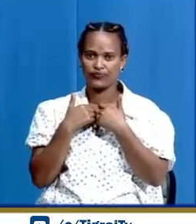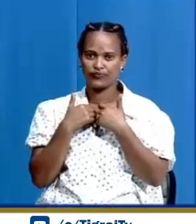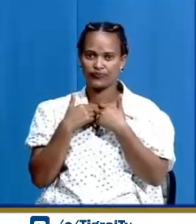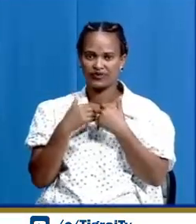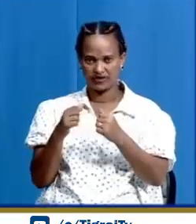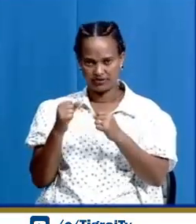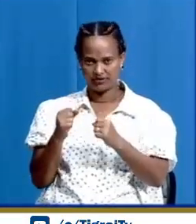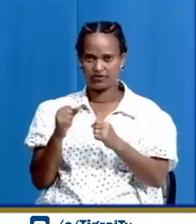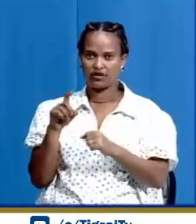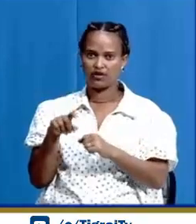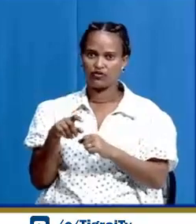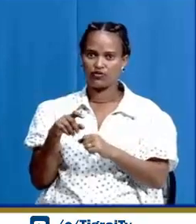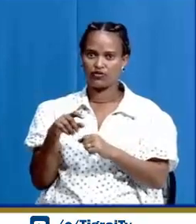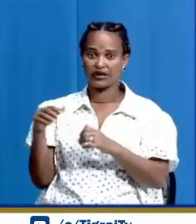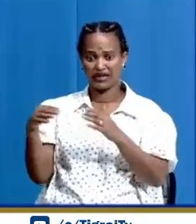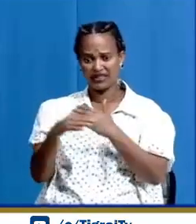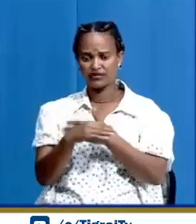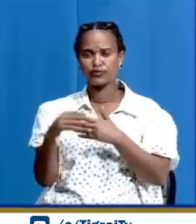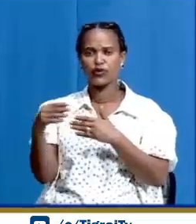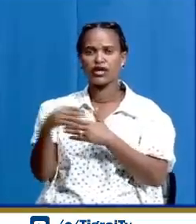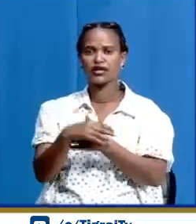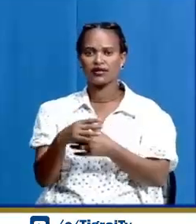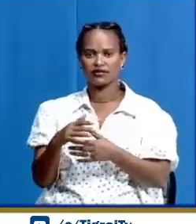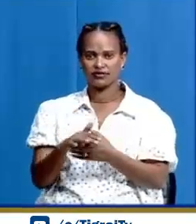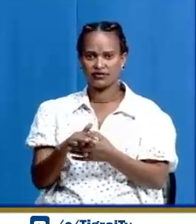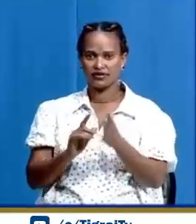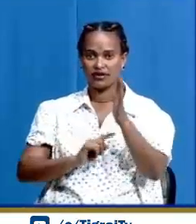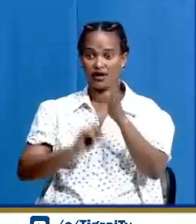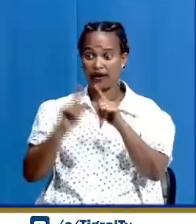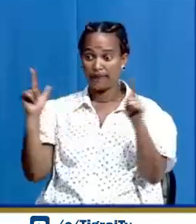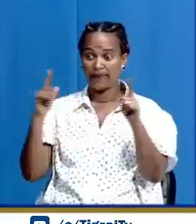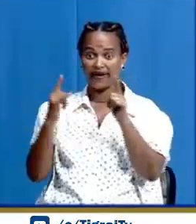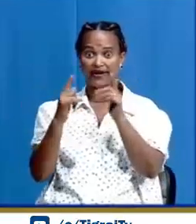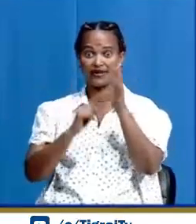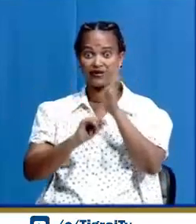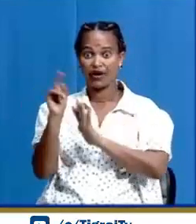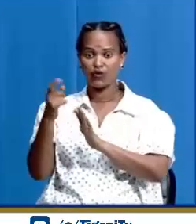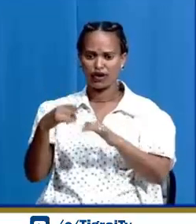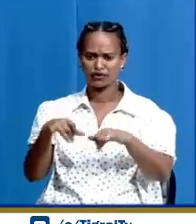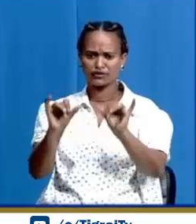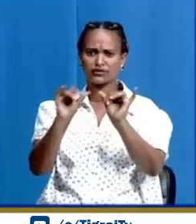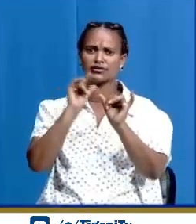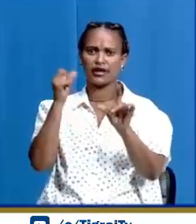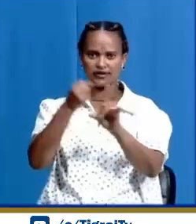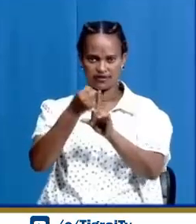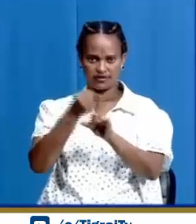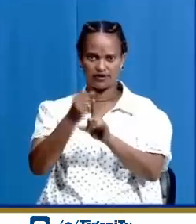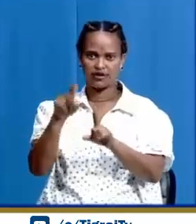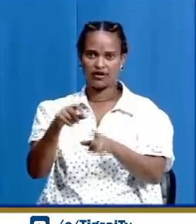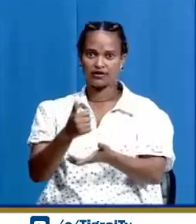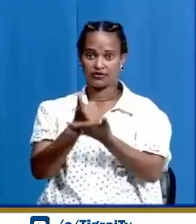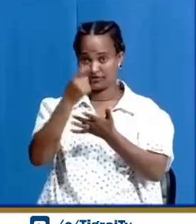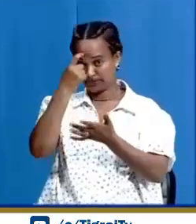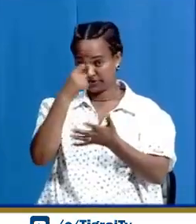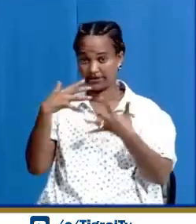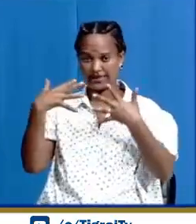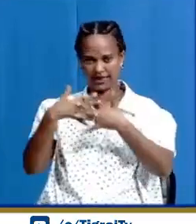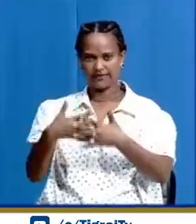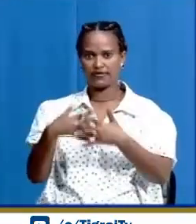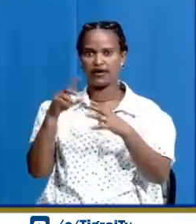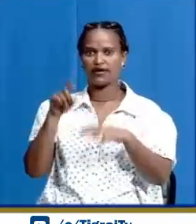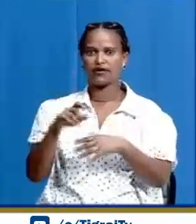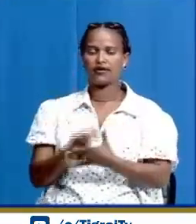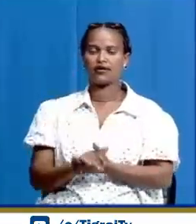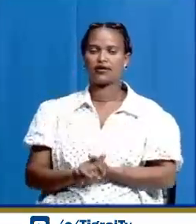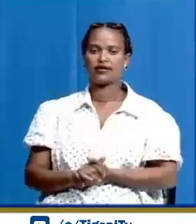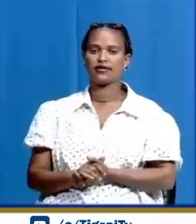ክሕርን ኣለዎ ኢሉላ ክኸትት ዝግብኦ እውን ይኸትት ትግራይ ዓባይ ትግራይ ኮይና ክትቕፅል እያ ክንቃለስ ኣለና እዩ ደጀኒ ግንባሪ ክንሰጥም እኒአና እዩ።